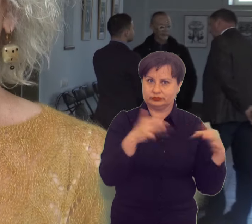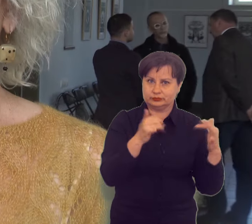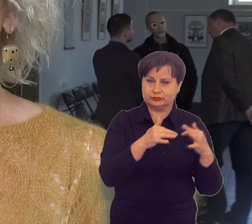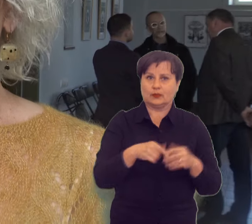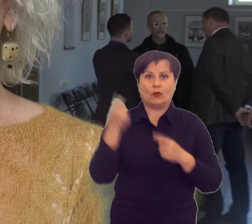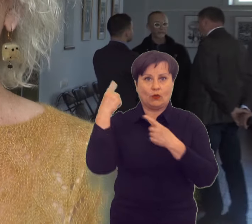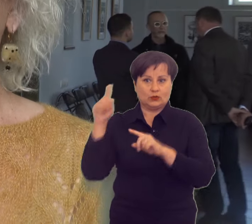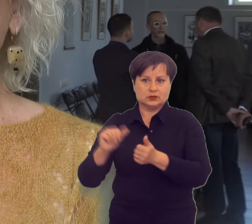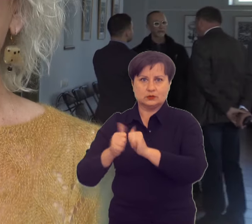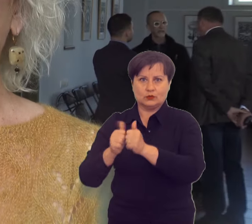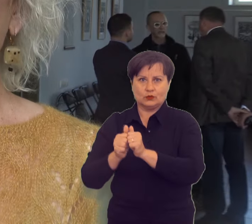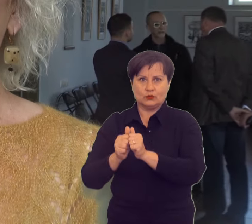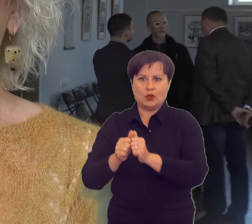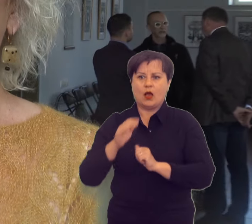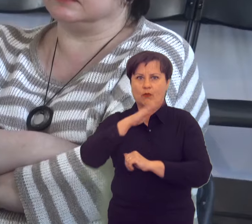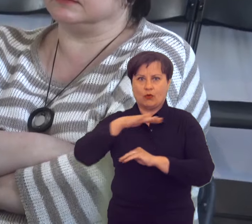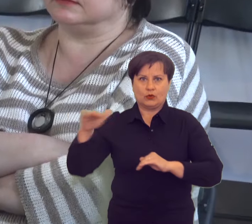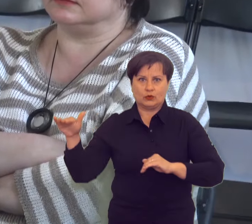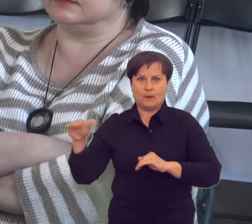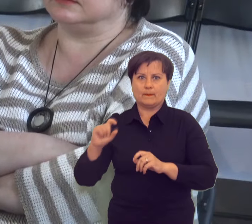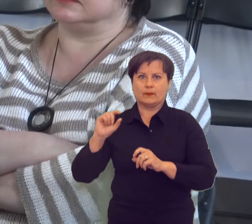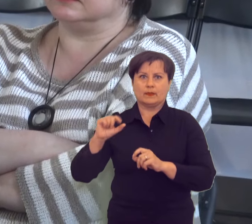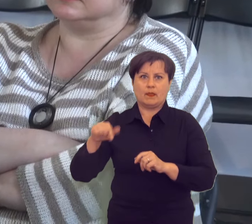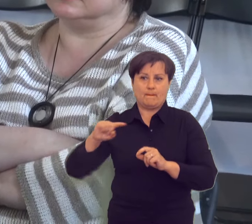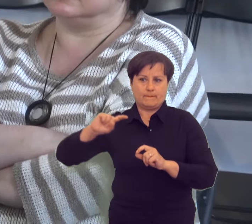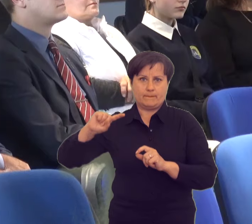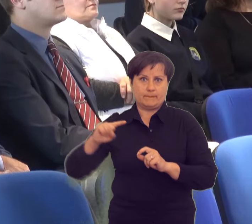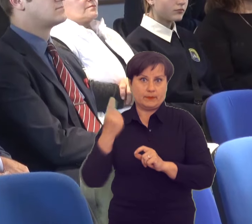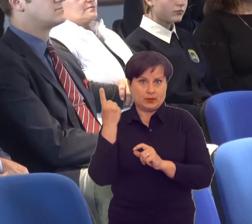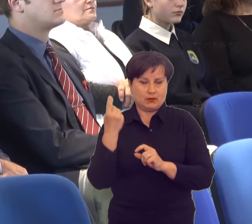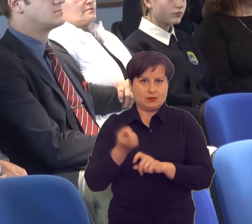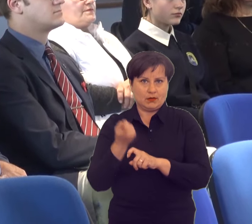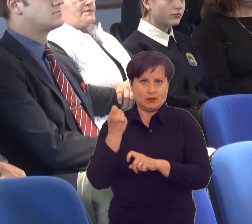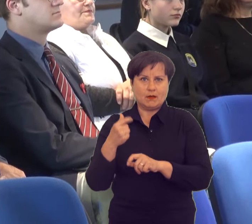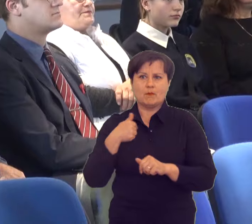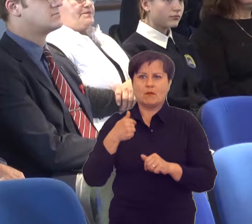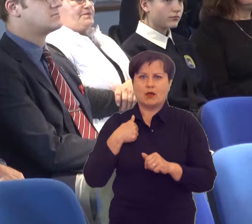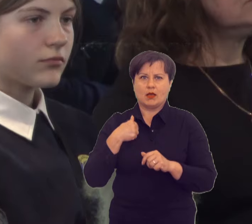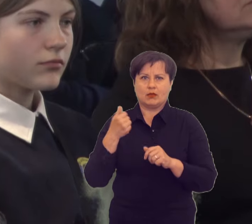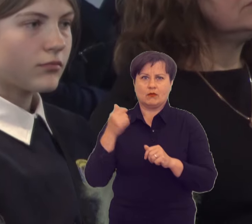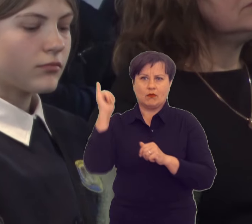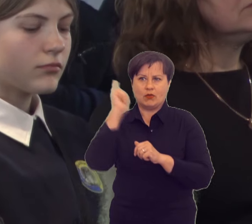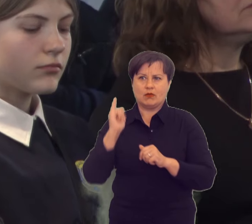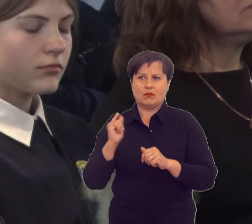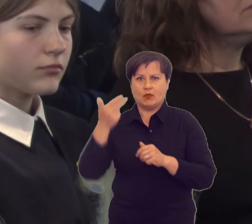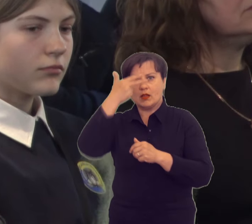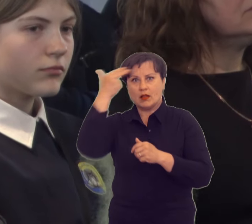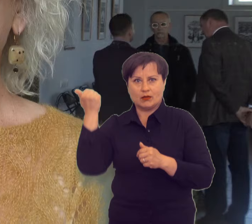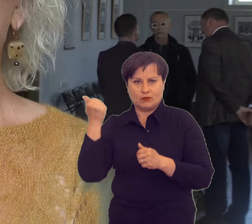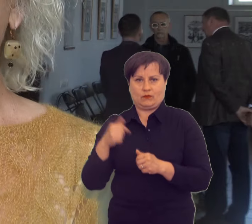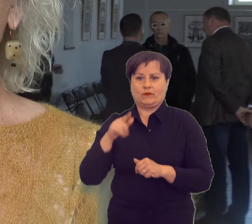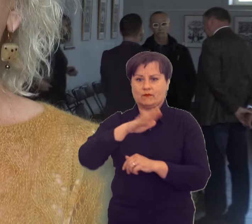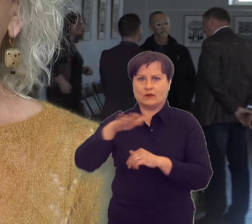mokinių konkursas, kuris organizuojamas 1 kartą mano įmonė lietuviškai. Tai turėjo mokiniai ne tik tai